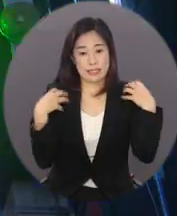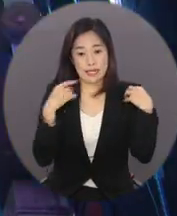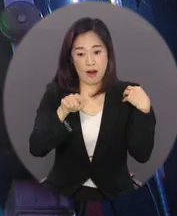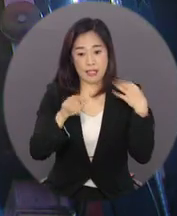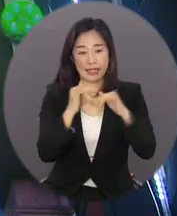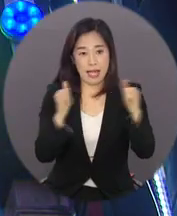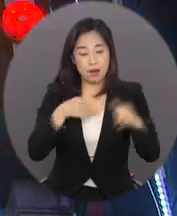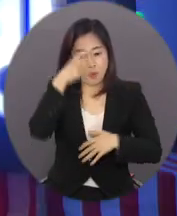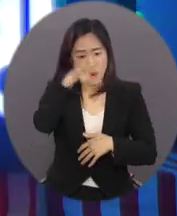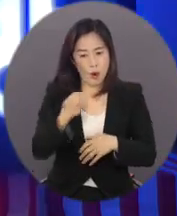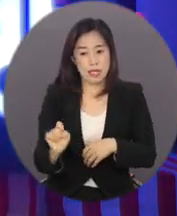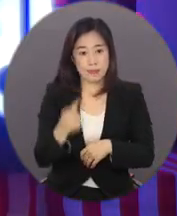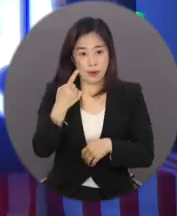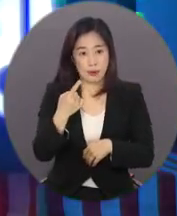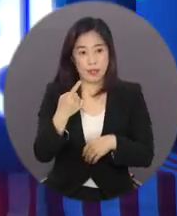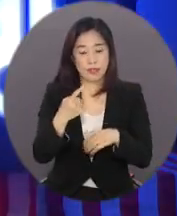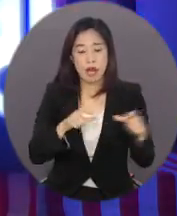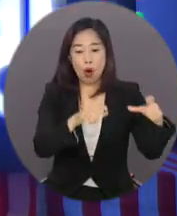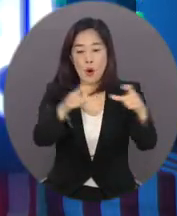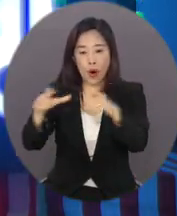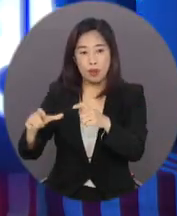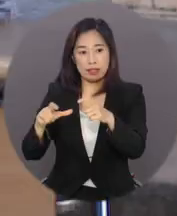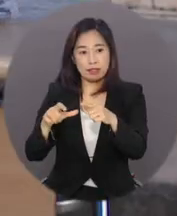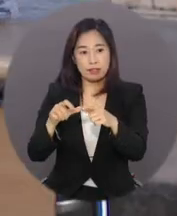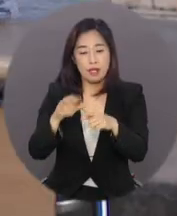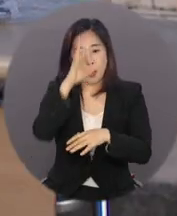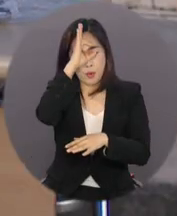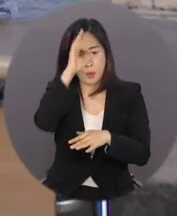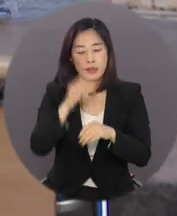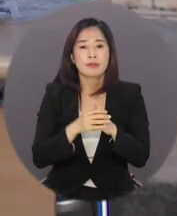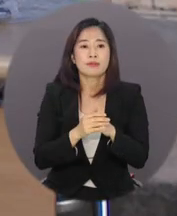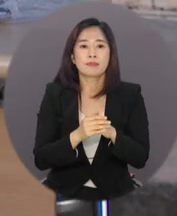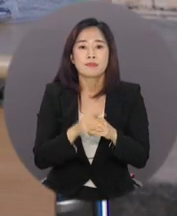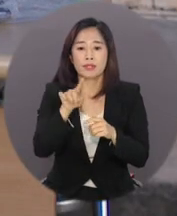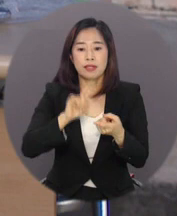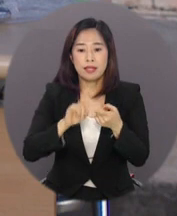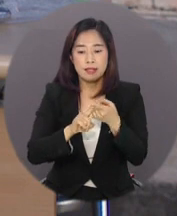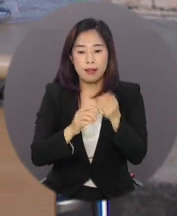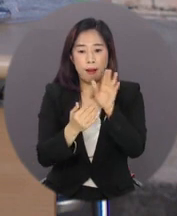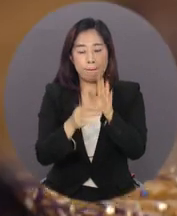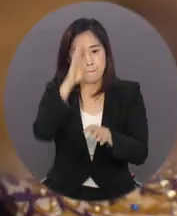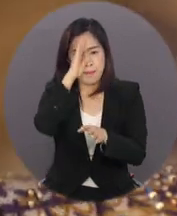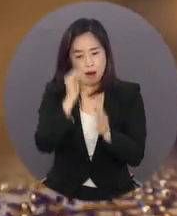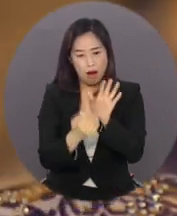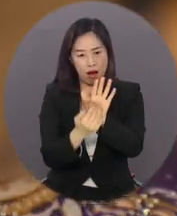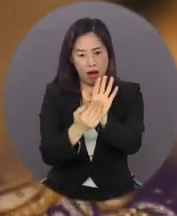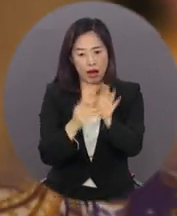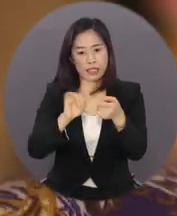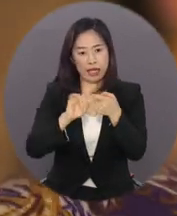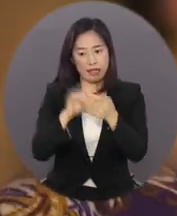발로 시작된 이번 전남 동부 지역 내 코로나19 감염병. 방역수칙을 위반한 제사모임과